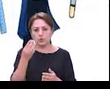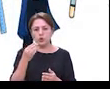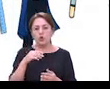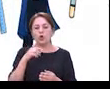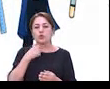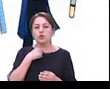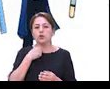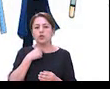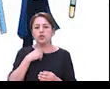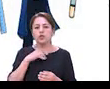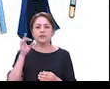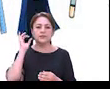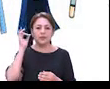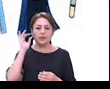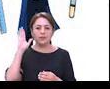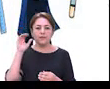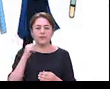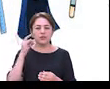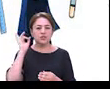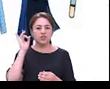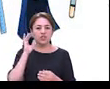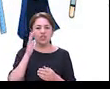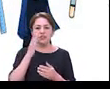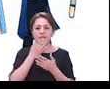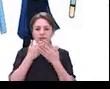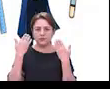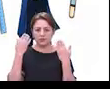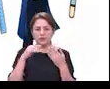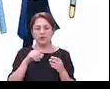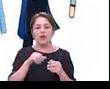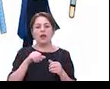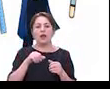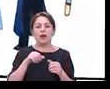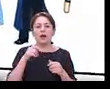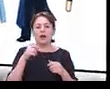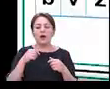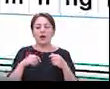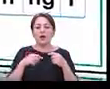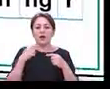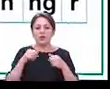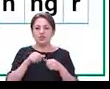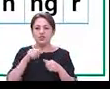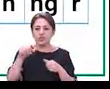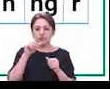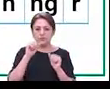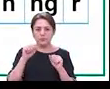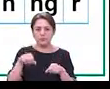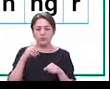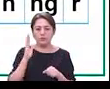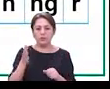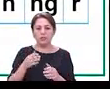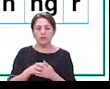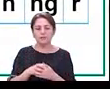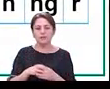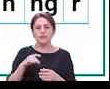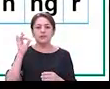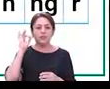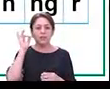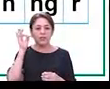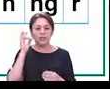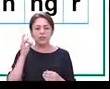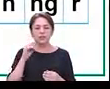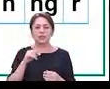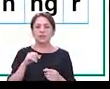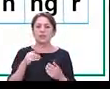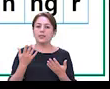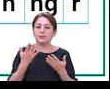va jarangsiz turlarini farqlashimiz mumkin ekan. Aynan jarangli undoshlarga quyidagi